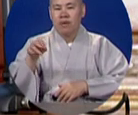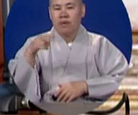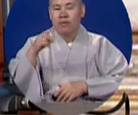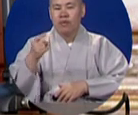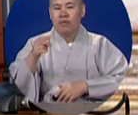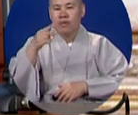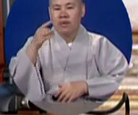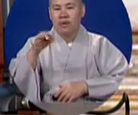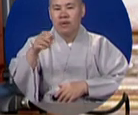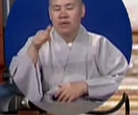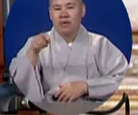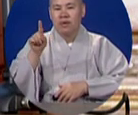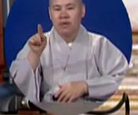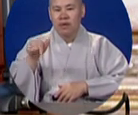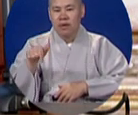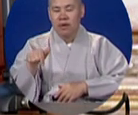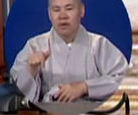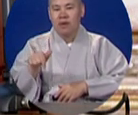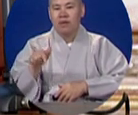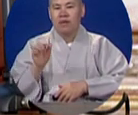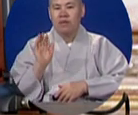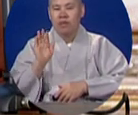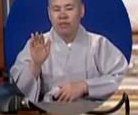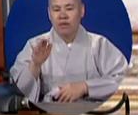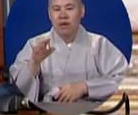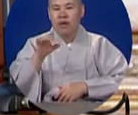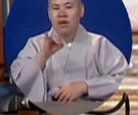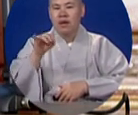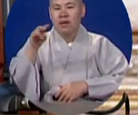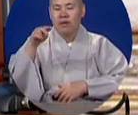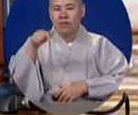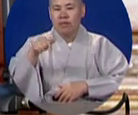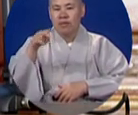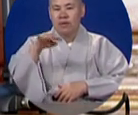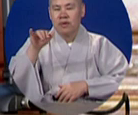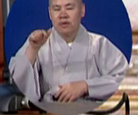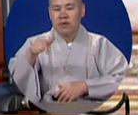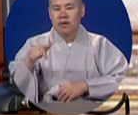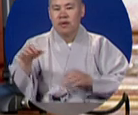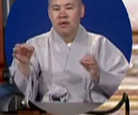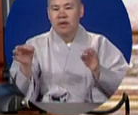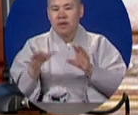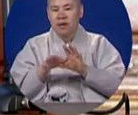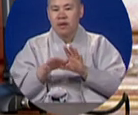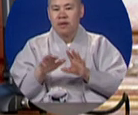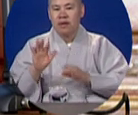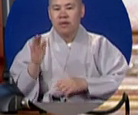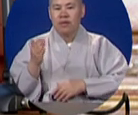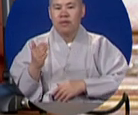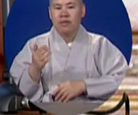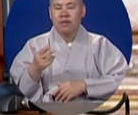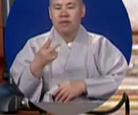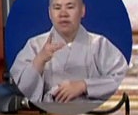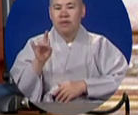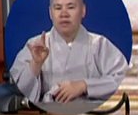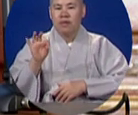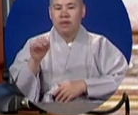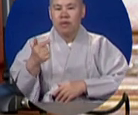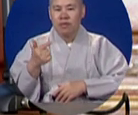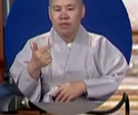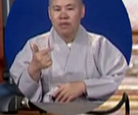등각의 지호에 이숙식이 사라진다 그래서 대원무구가